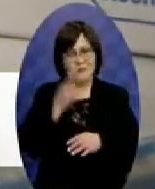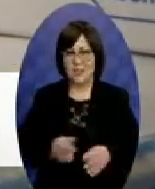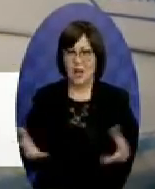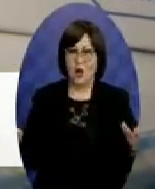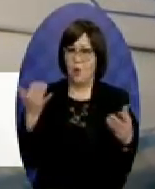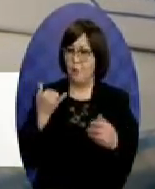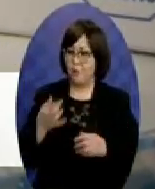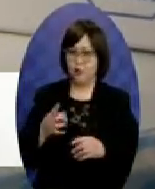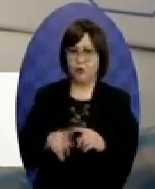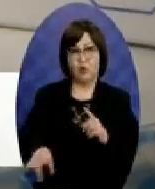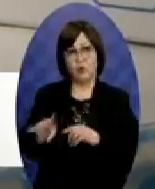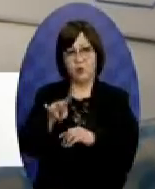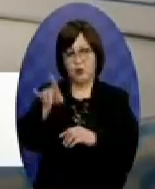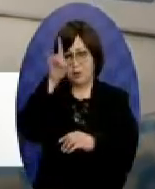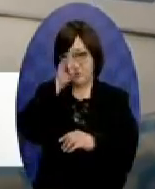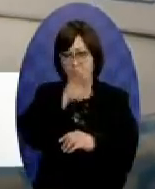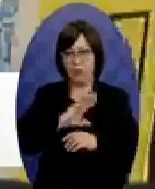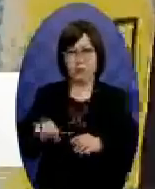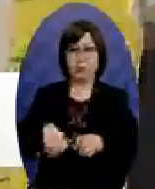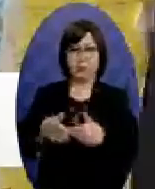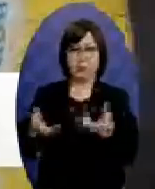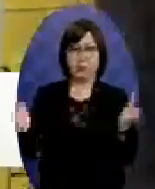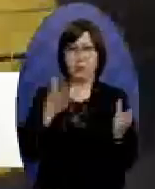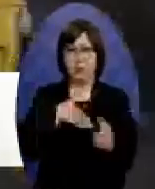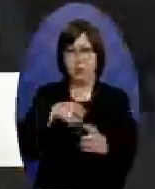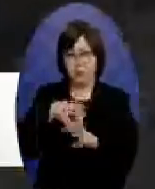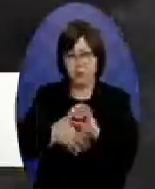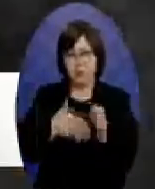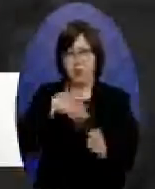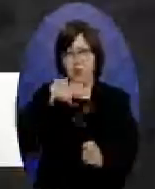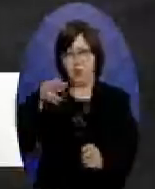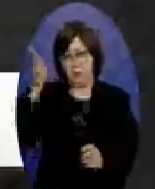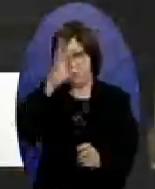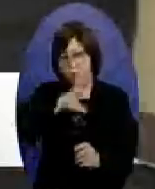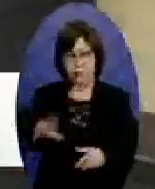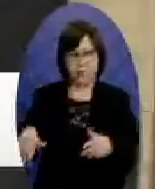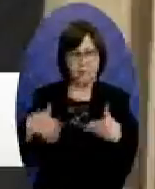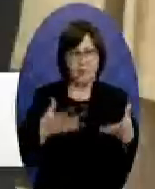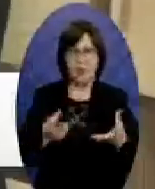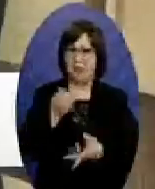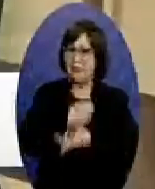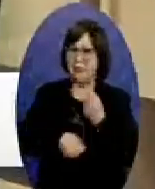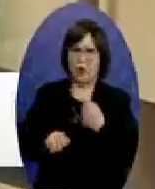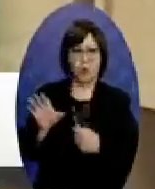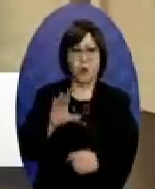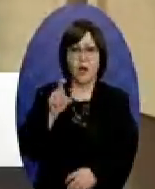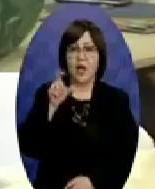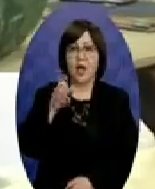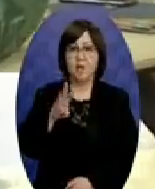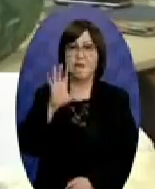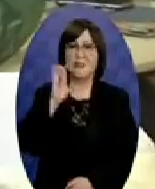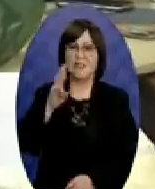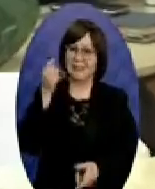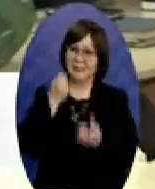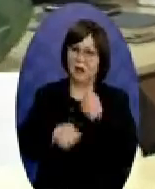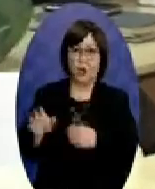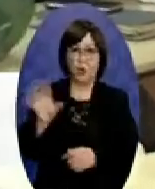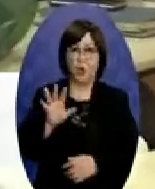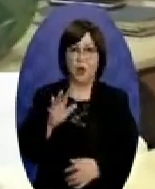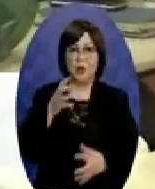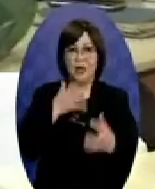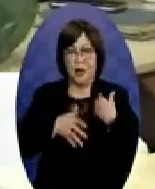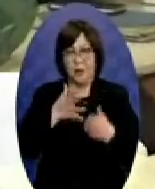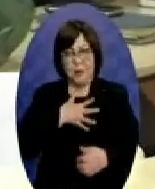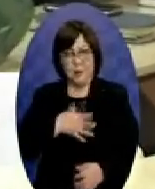орон нутгийн эмнэлэгт олгох юм байна. Дэлхийн эрүүл мэндийн байгууллагаас өгч байгаа энэ имийг зарахгүй, аптект олгохгүй, зөвхөн яаралтай хэрэглэх шаардлагатай